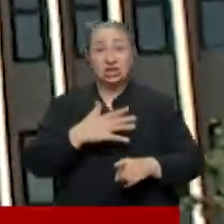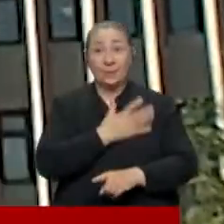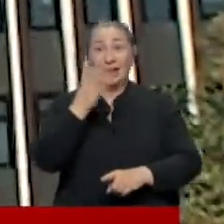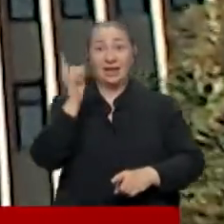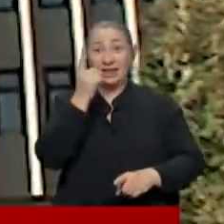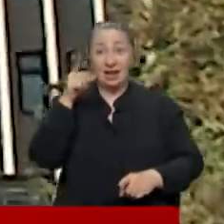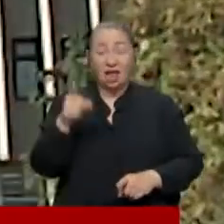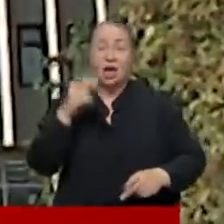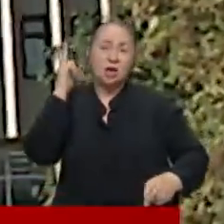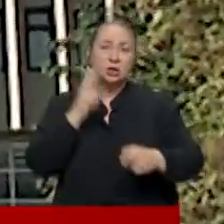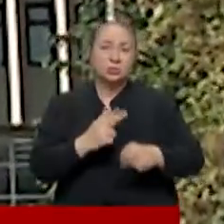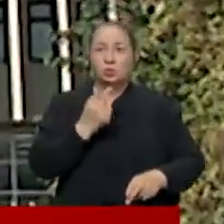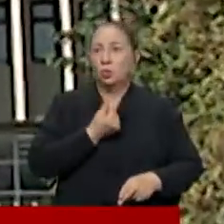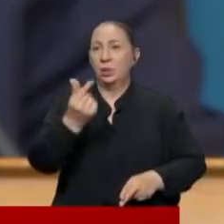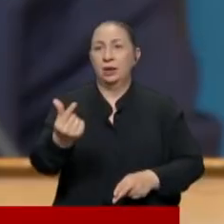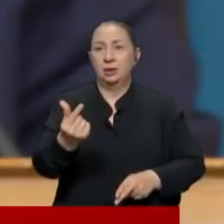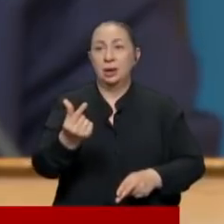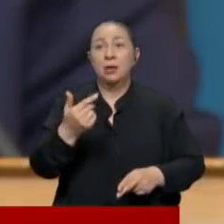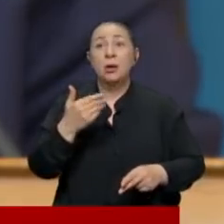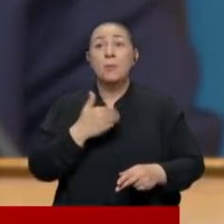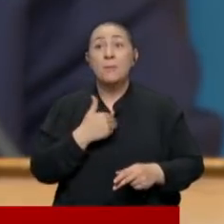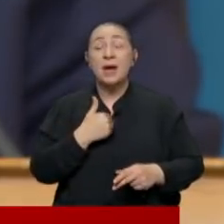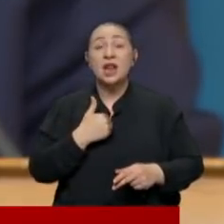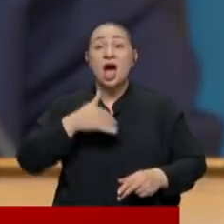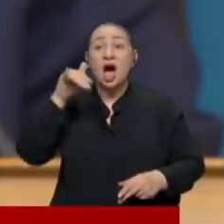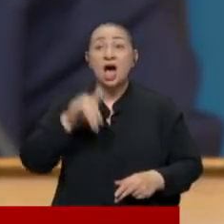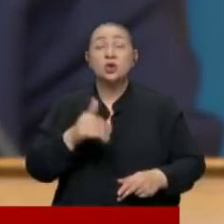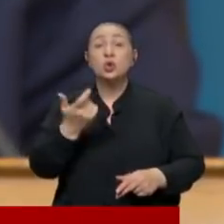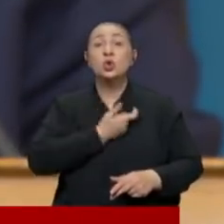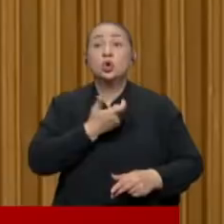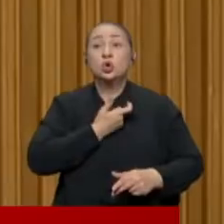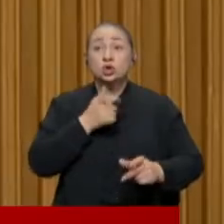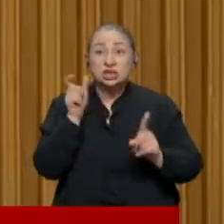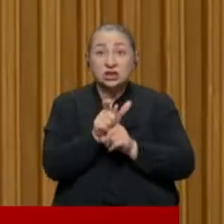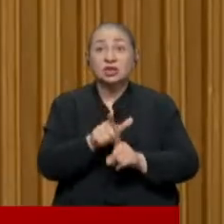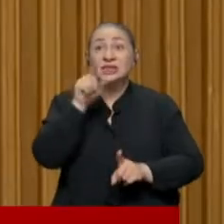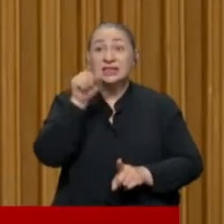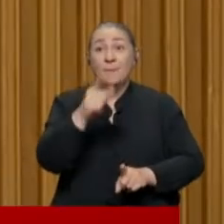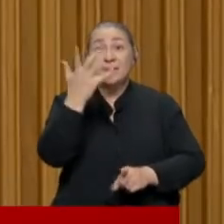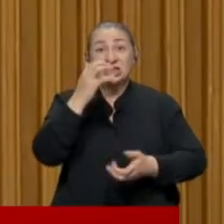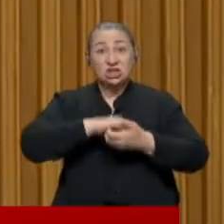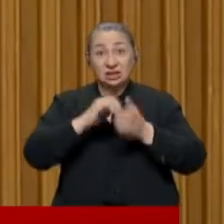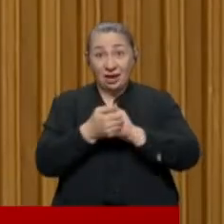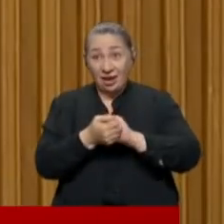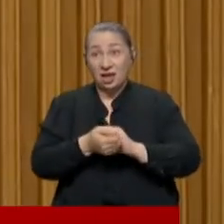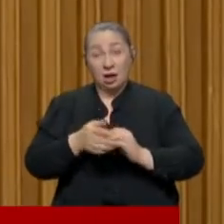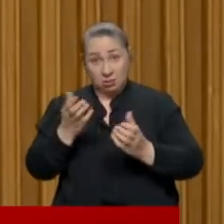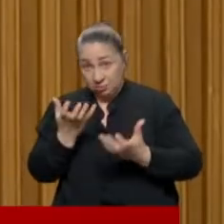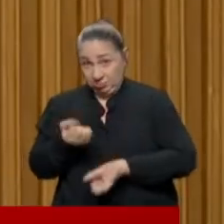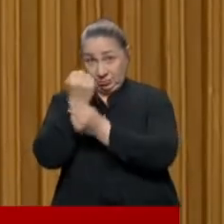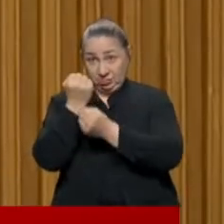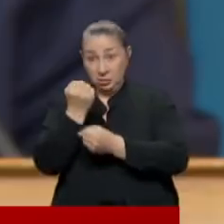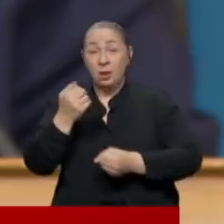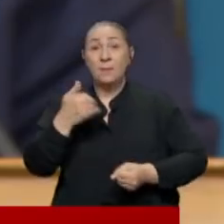CHP liderine jet hızıyla uyarı geldi Ben hakkı hukuku savunacağım sen beş Sizce kadar Ne haber